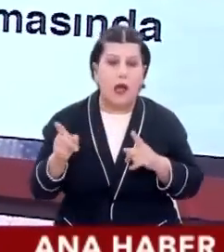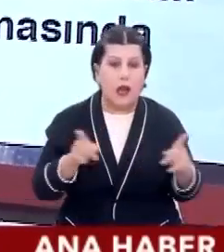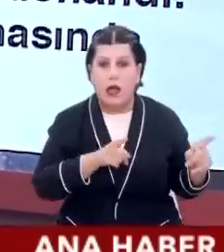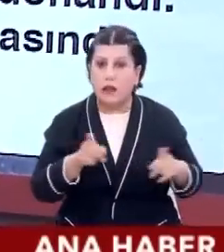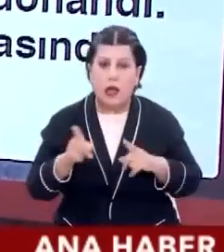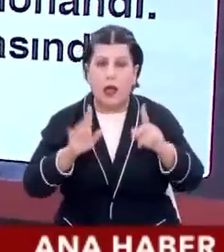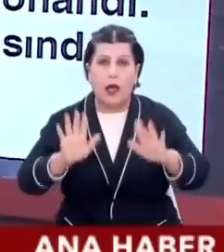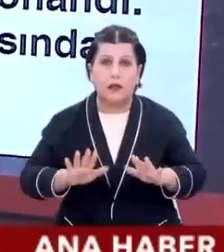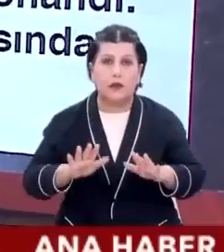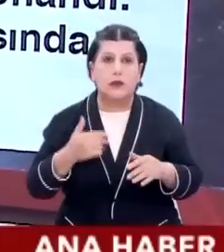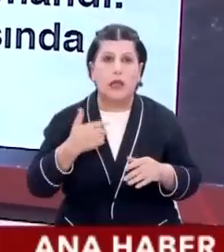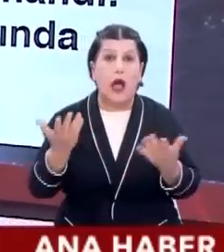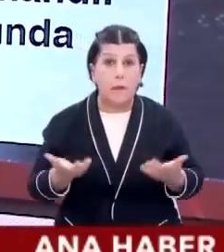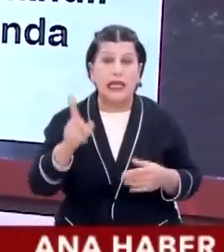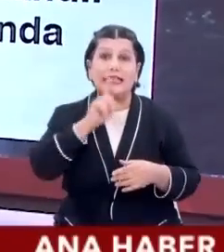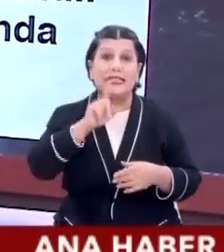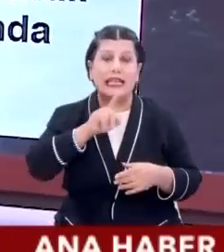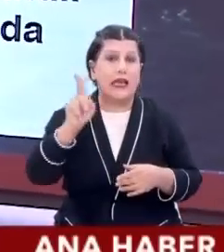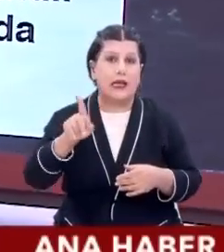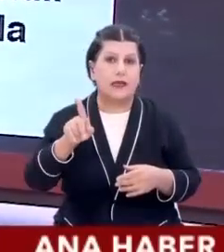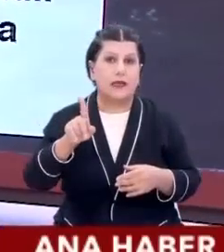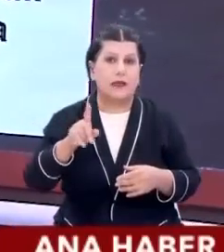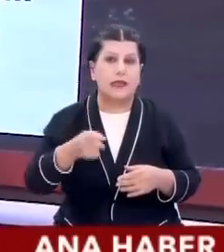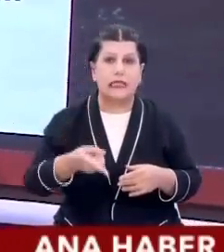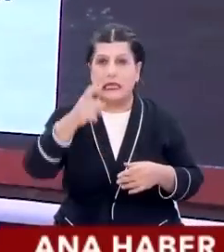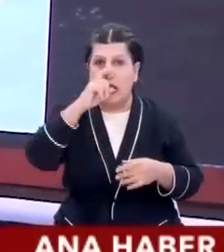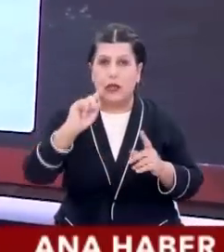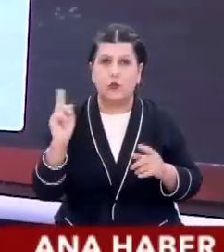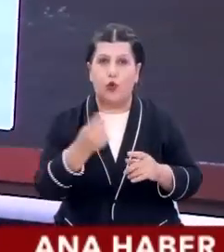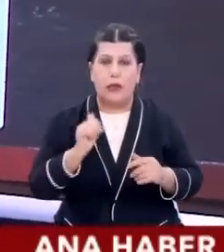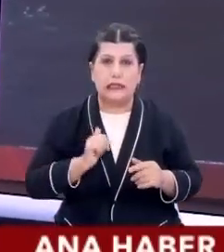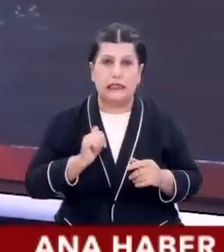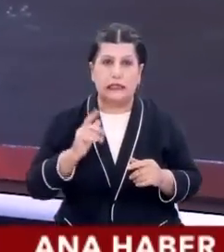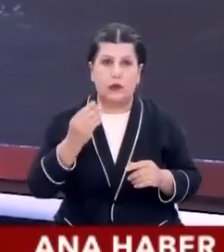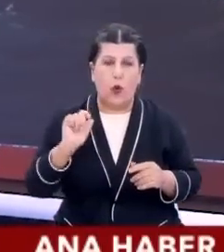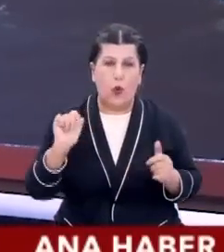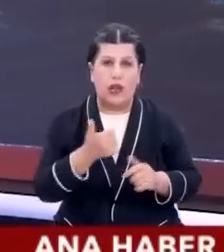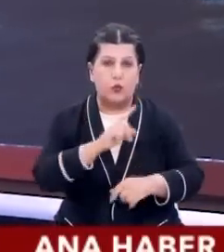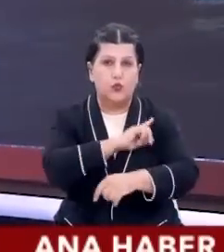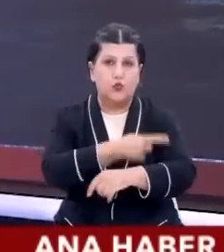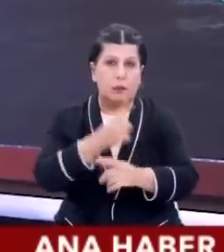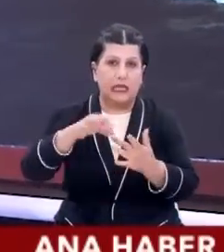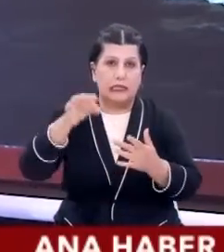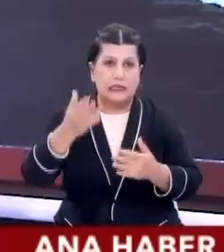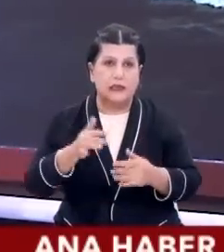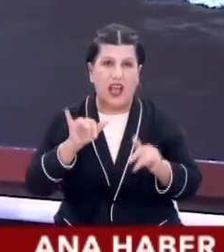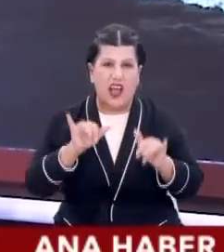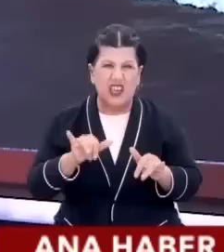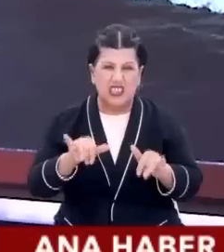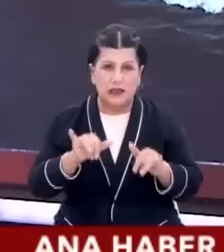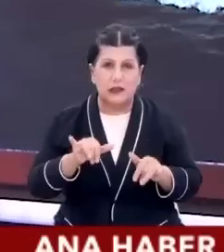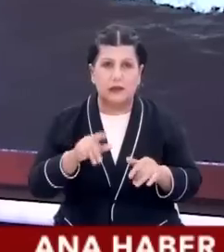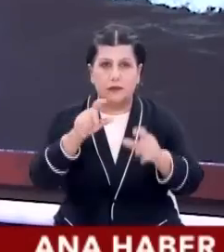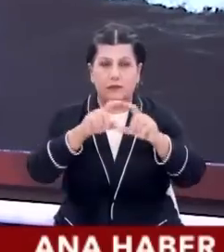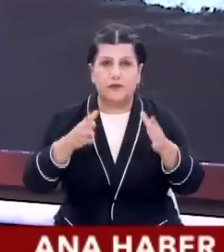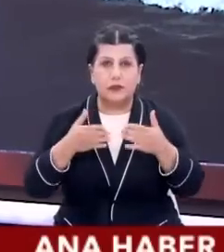durumundayız akere Kraliyet donanmasının en önemli güçlerinden birisi aynısı o